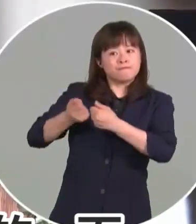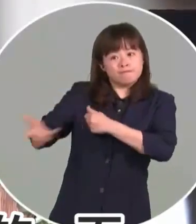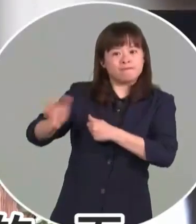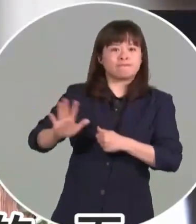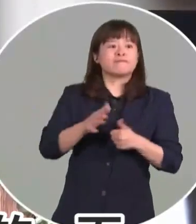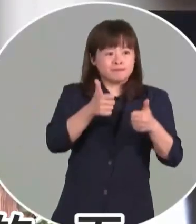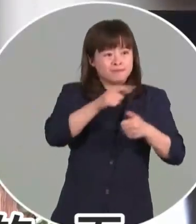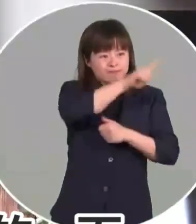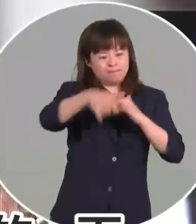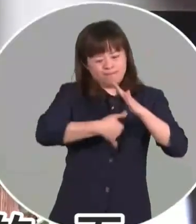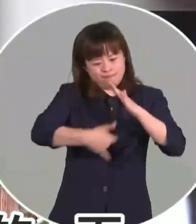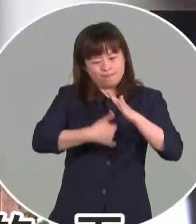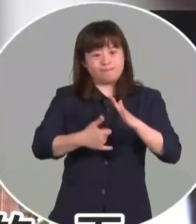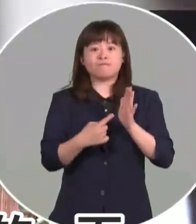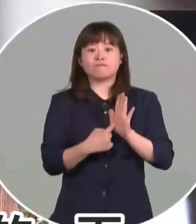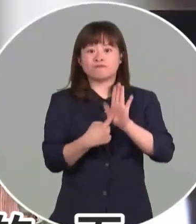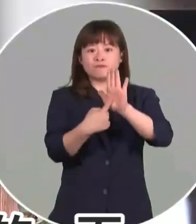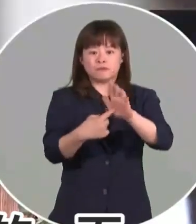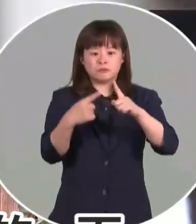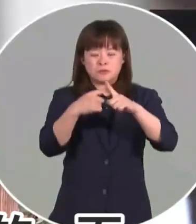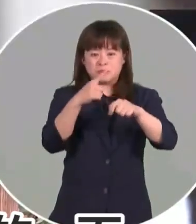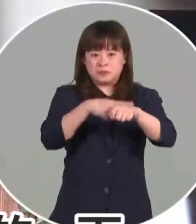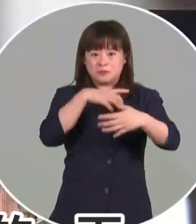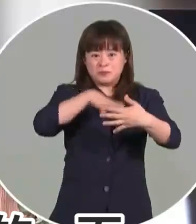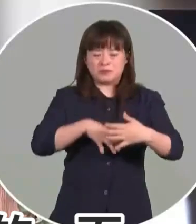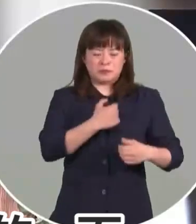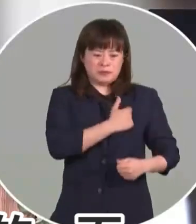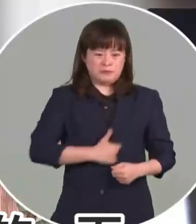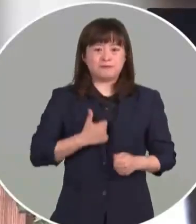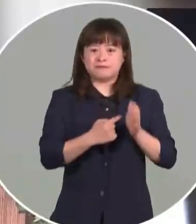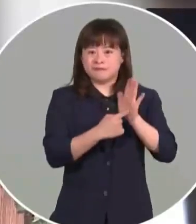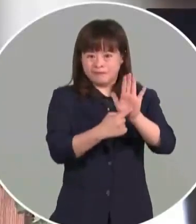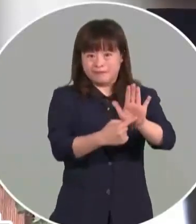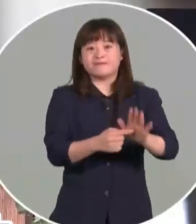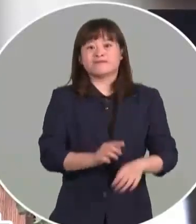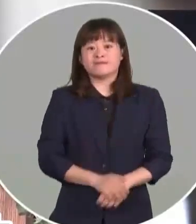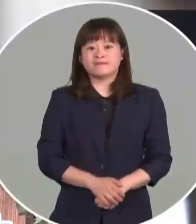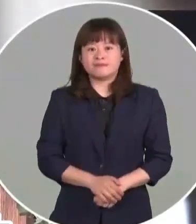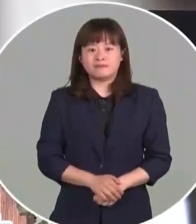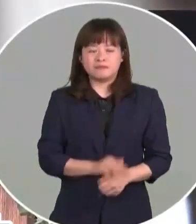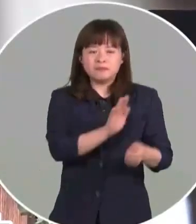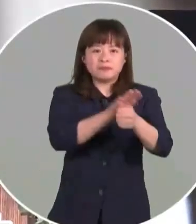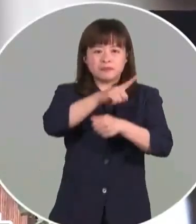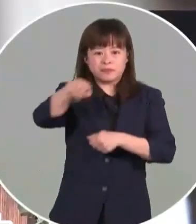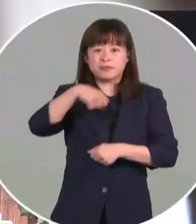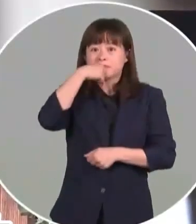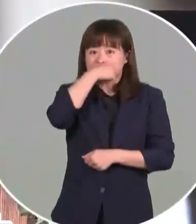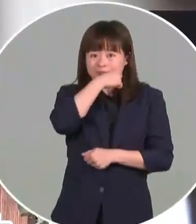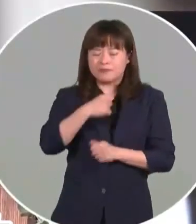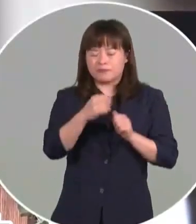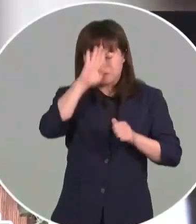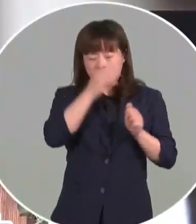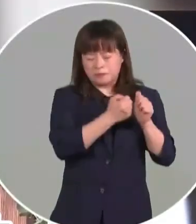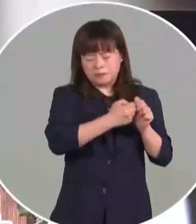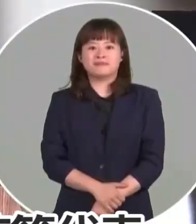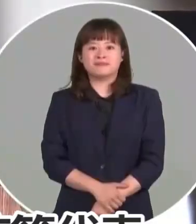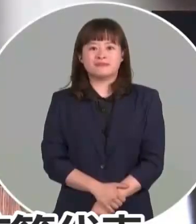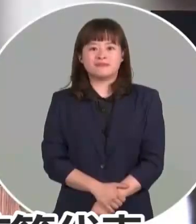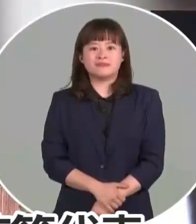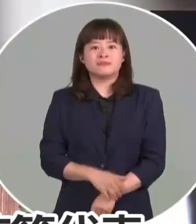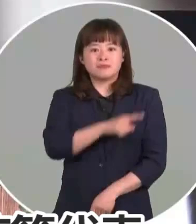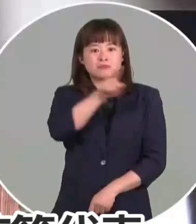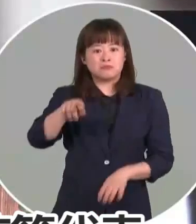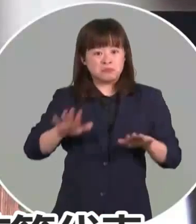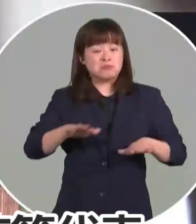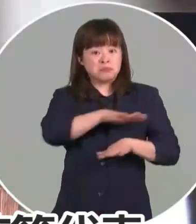人，谢谢你们展现人性中最善良的一面，成就了台湾防疫的成功。我们